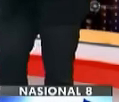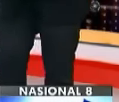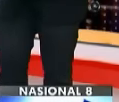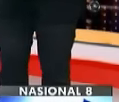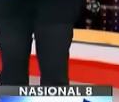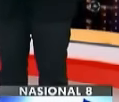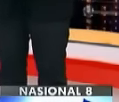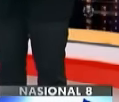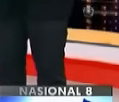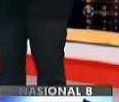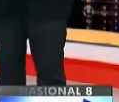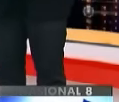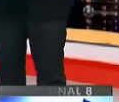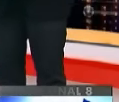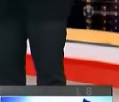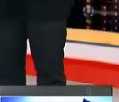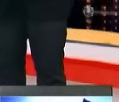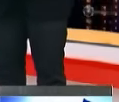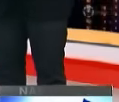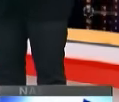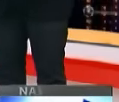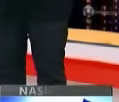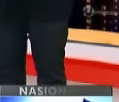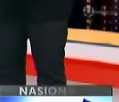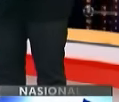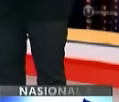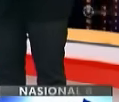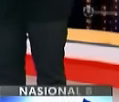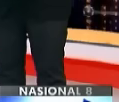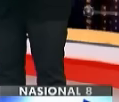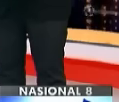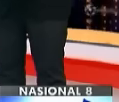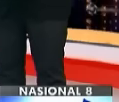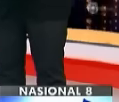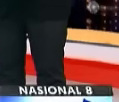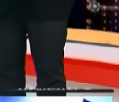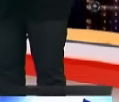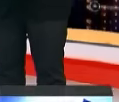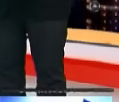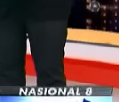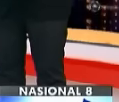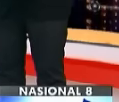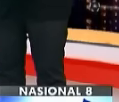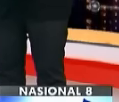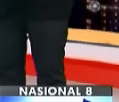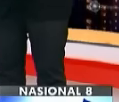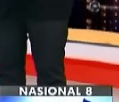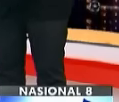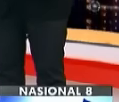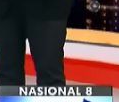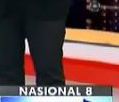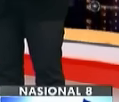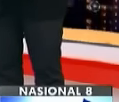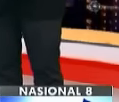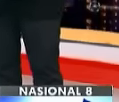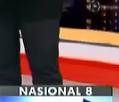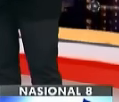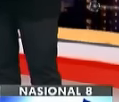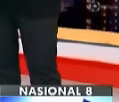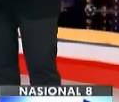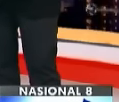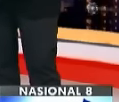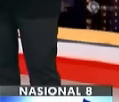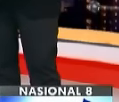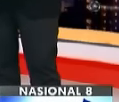Tragedi feri karam di China, hampir 400 disahkan maut. Paparan penuh bersama saya Kamal dan Rashiq Abdul Rahman dalam Nasional